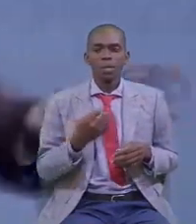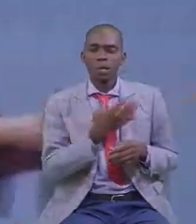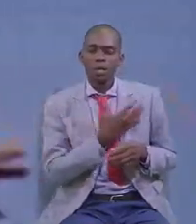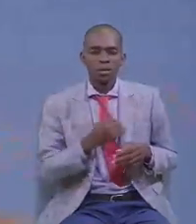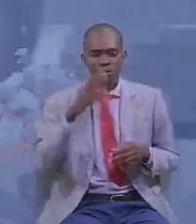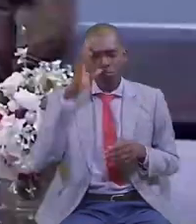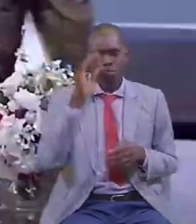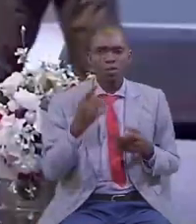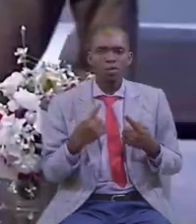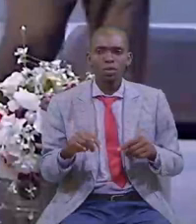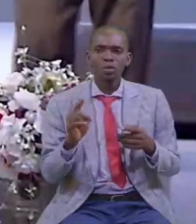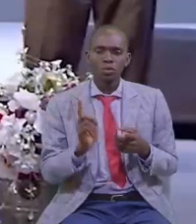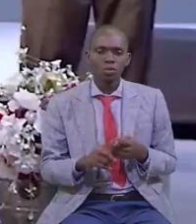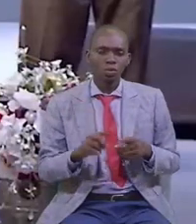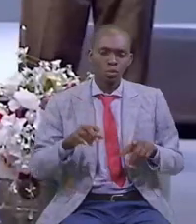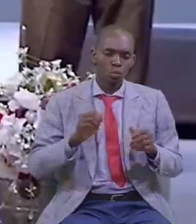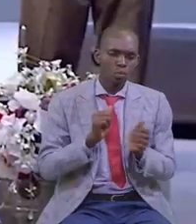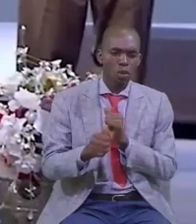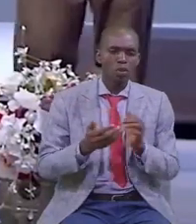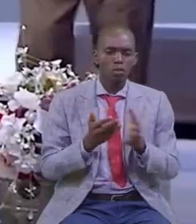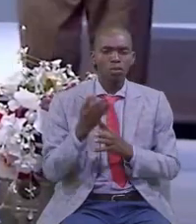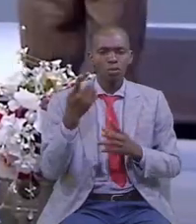Et il essaie de passer par la jungle.